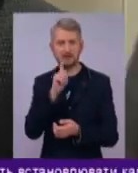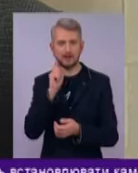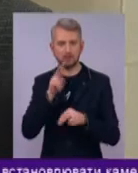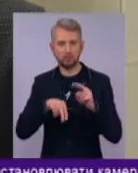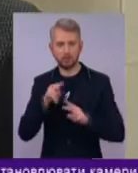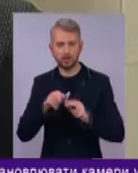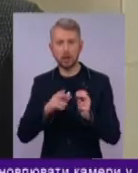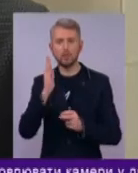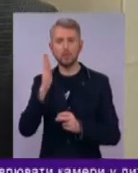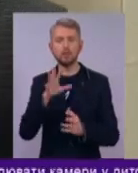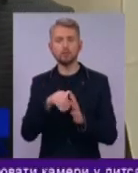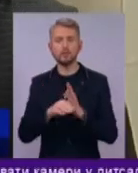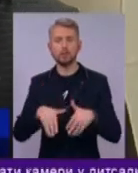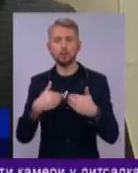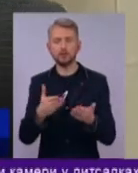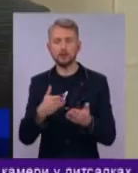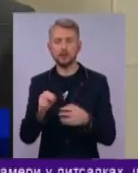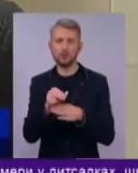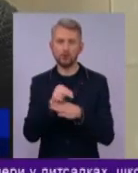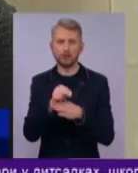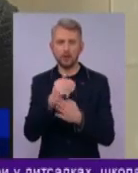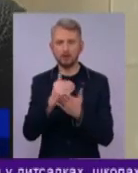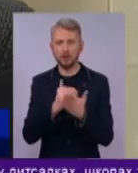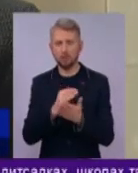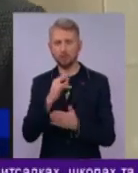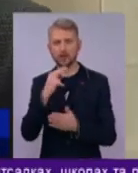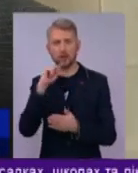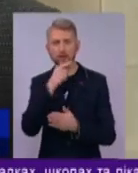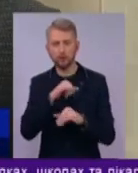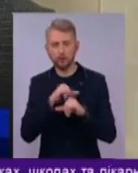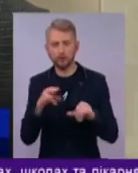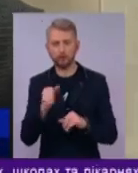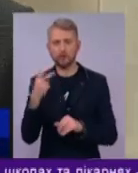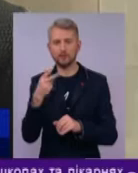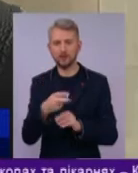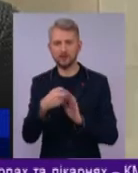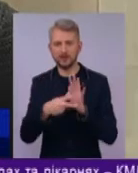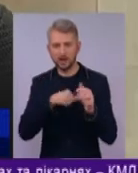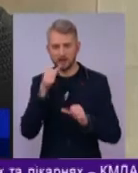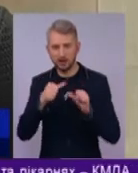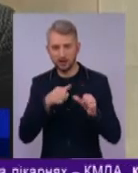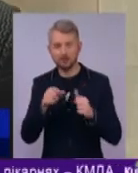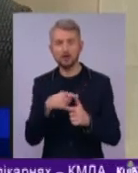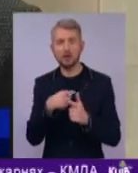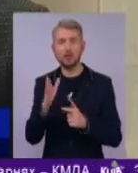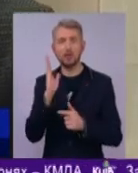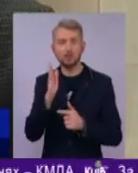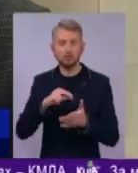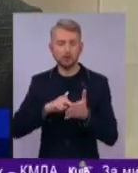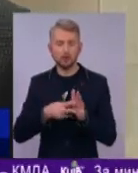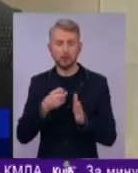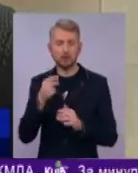внесемо пропозиції до або коригування програми соціально-економічного розвитку на 2018 рік, або вже будемо планувати